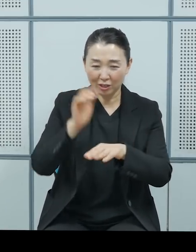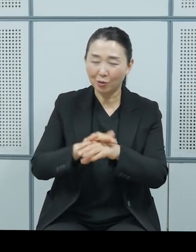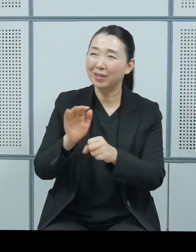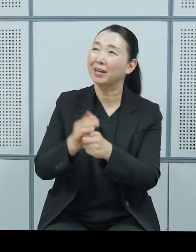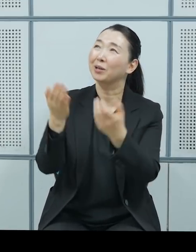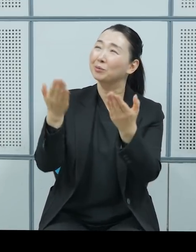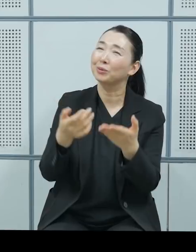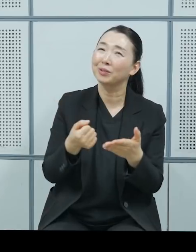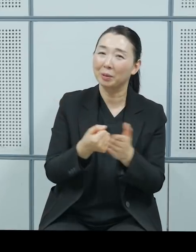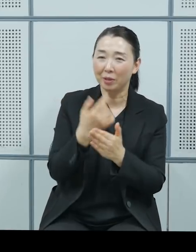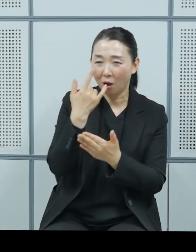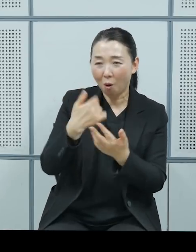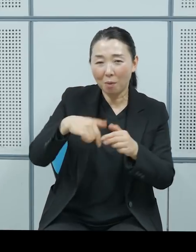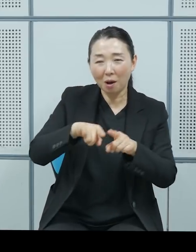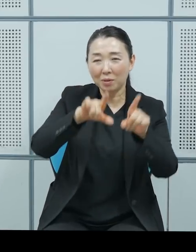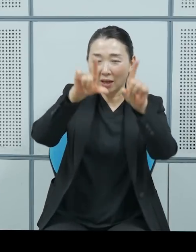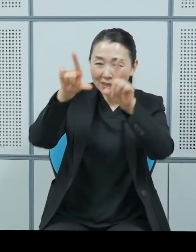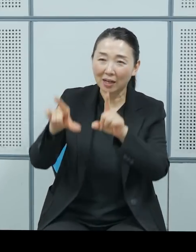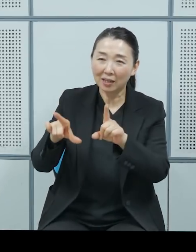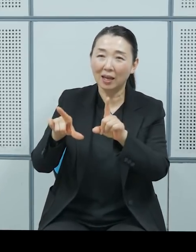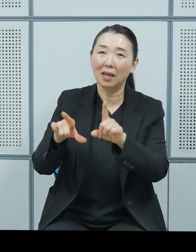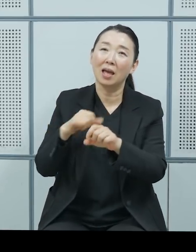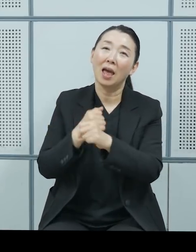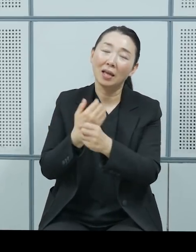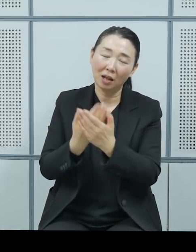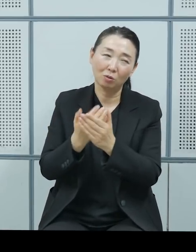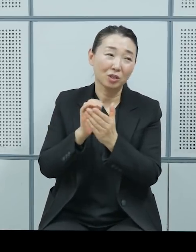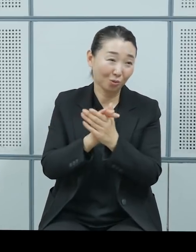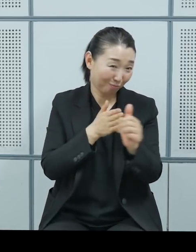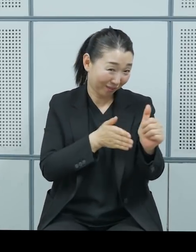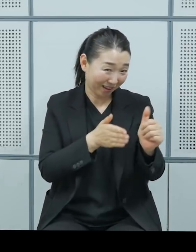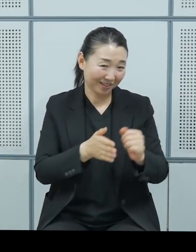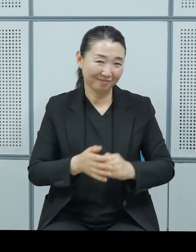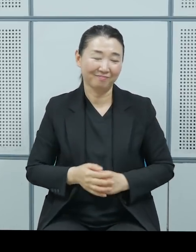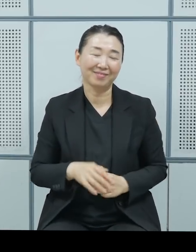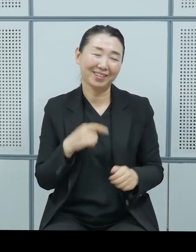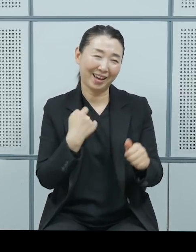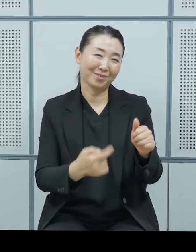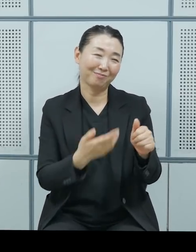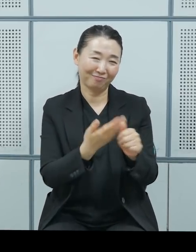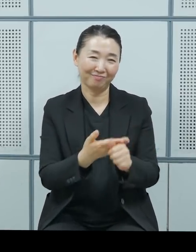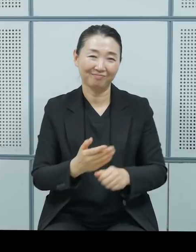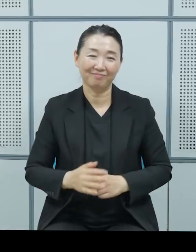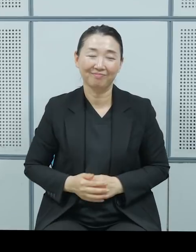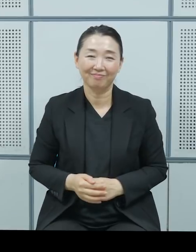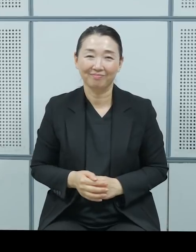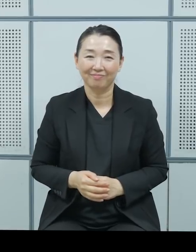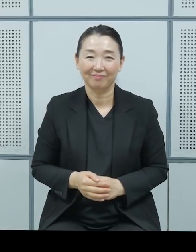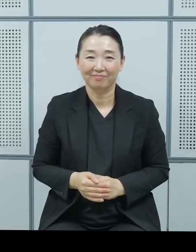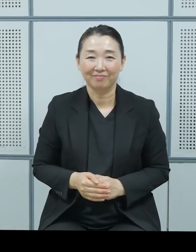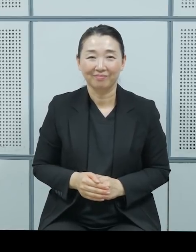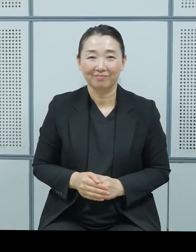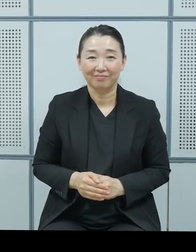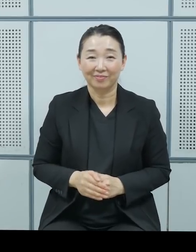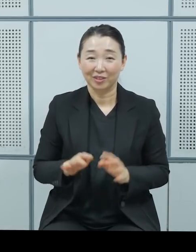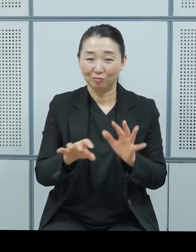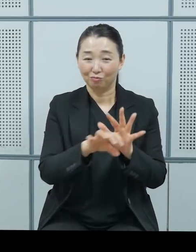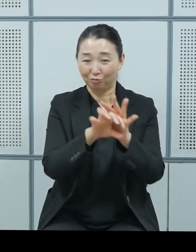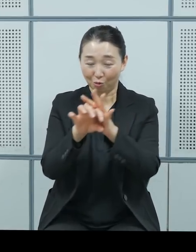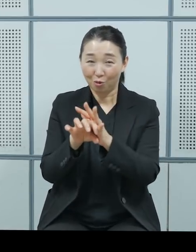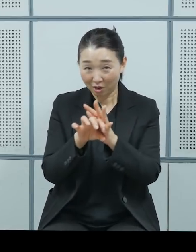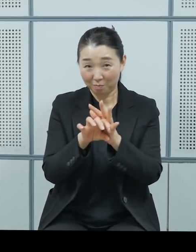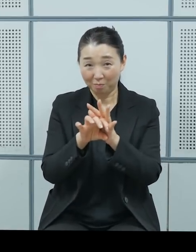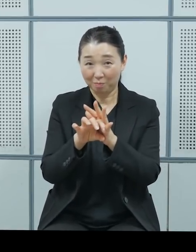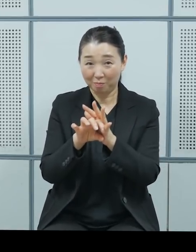사랑을 주셔서 엄마와 함께 살게 해달라고 그 기도를 해라. 그렇게 가르쳤죠. 네. 지금